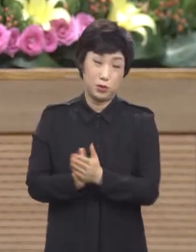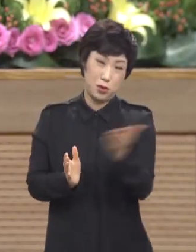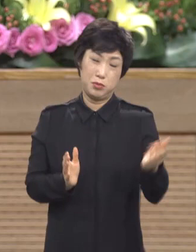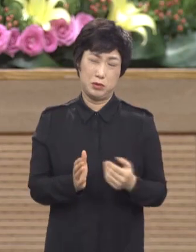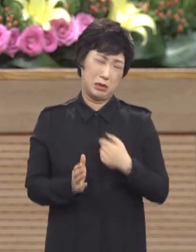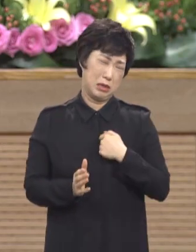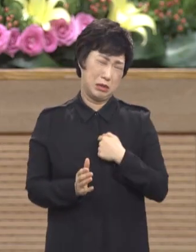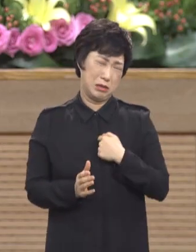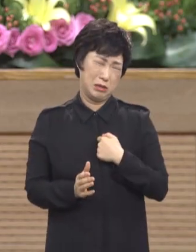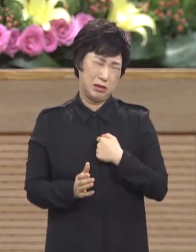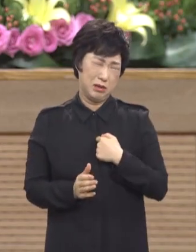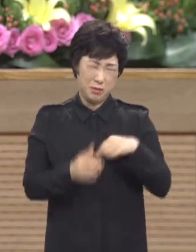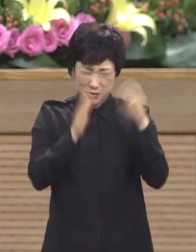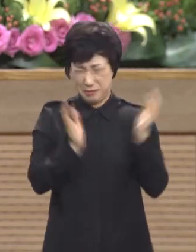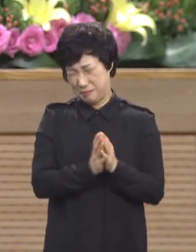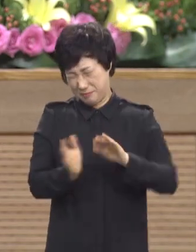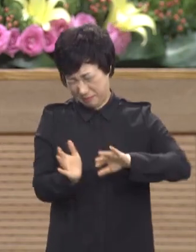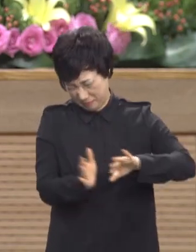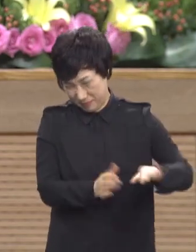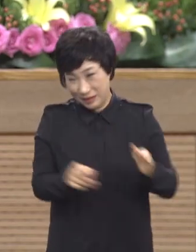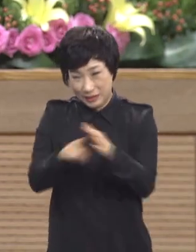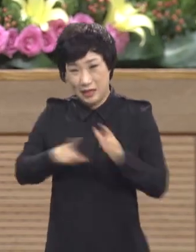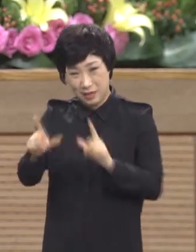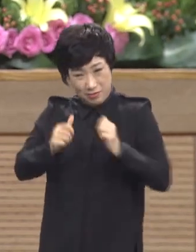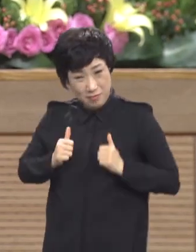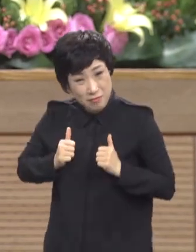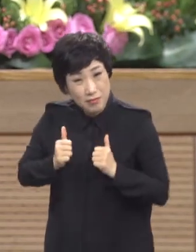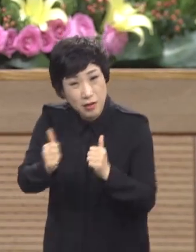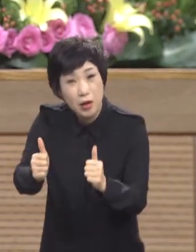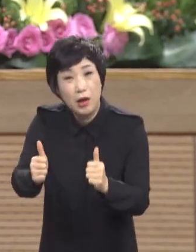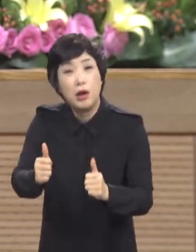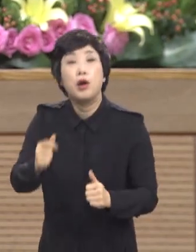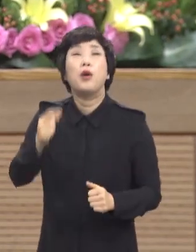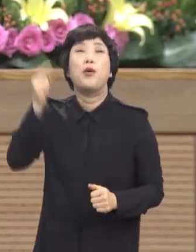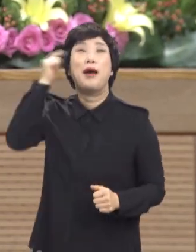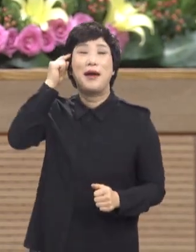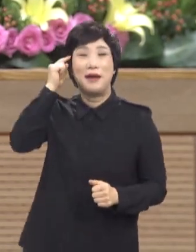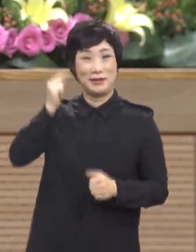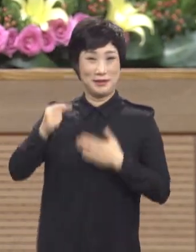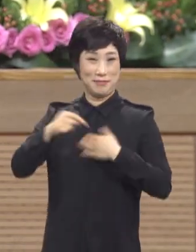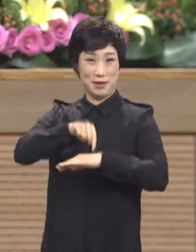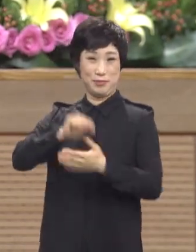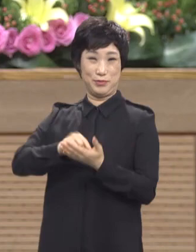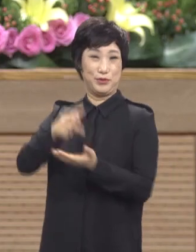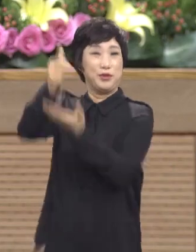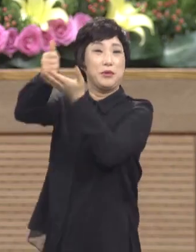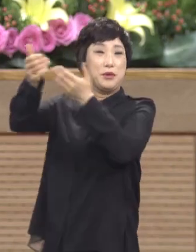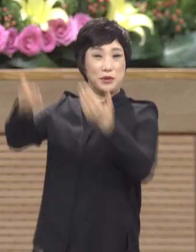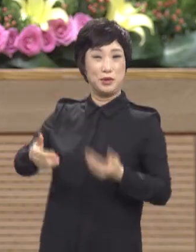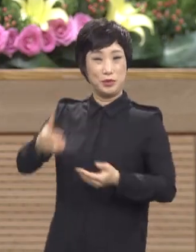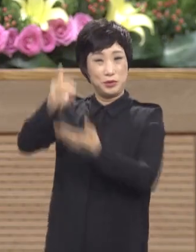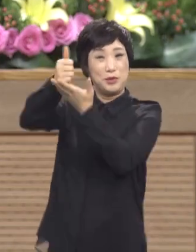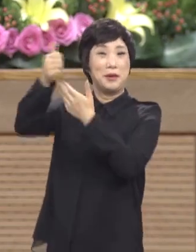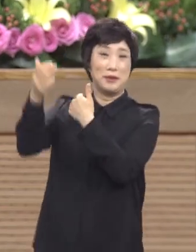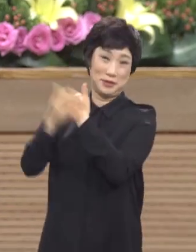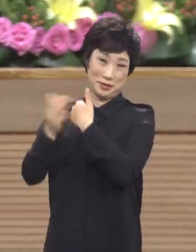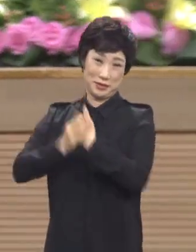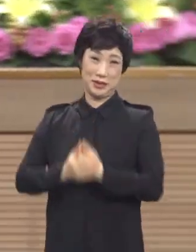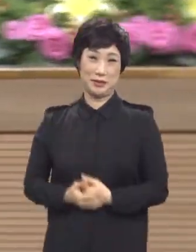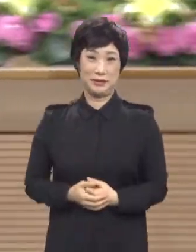초르고 살아보려고 몸부림치는데 이런 마음도 다 주님이 주셔서 주님이 하시는